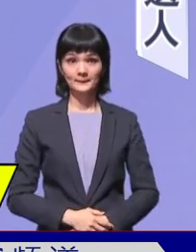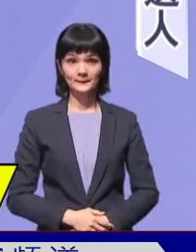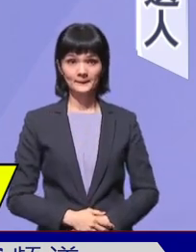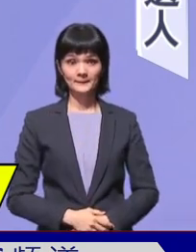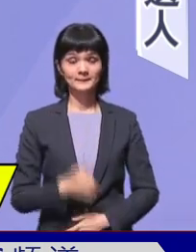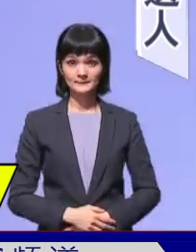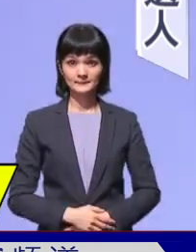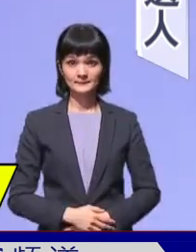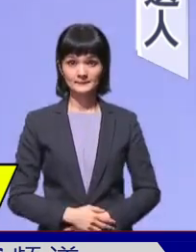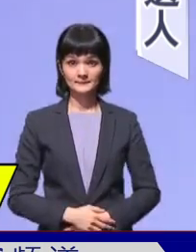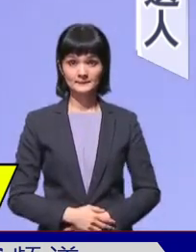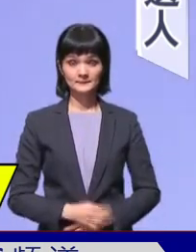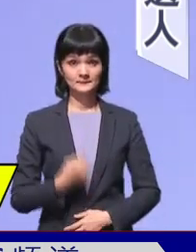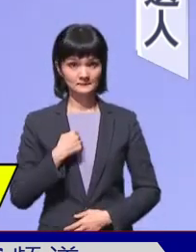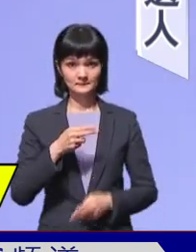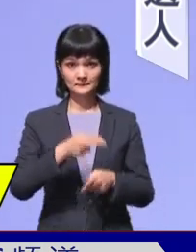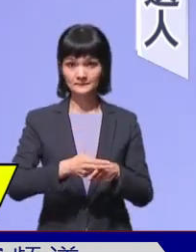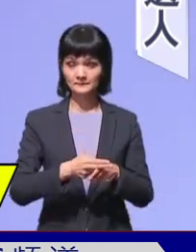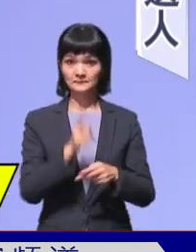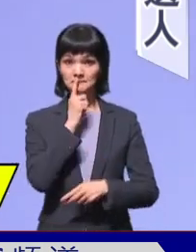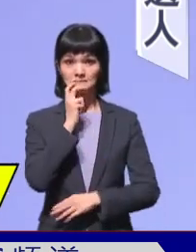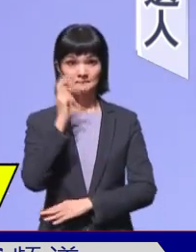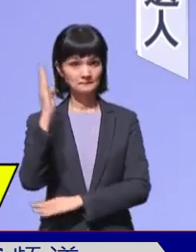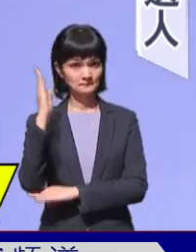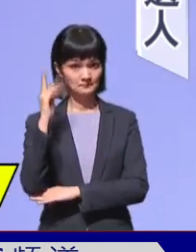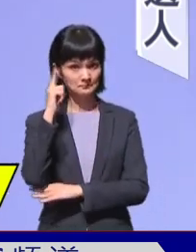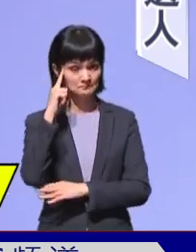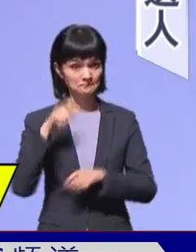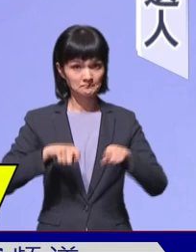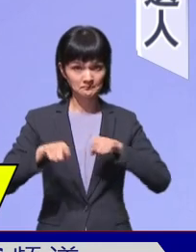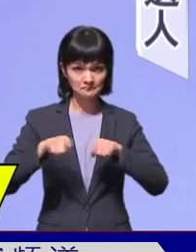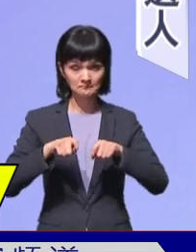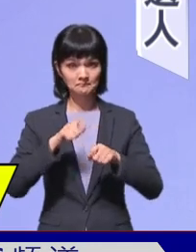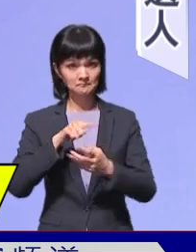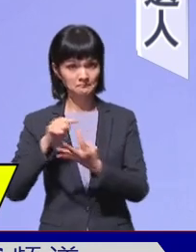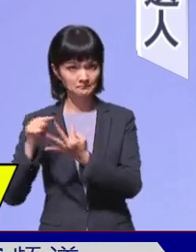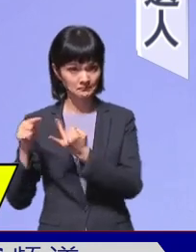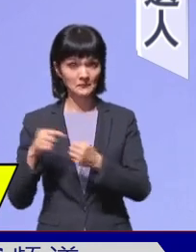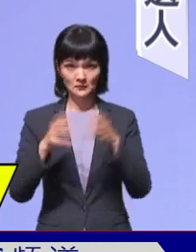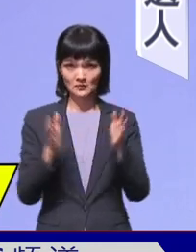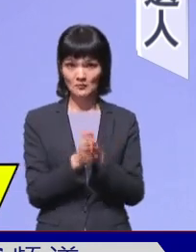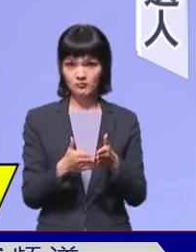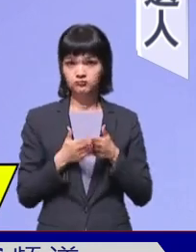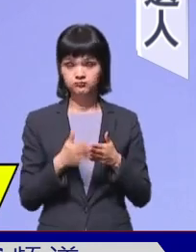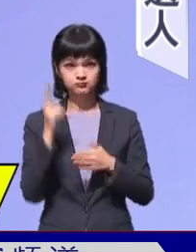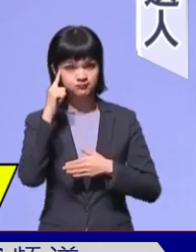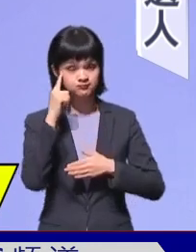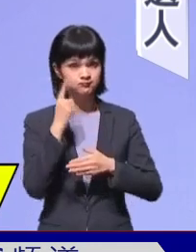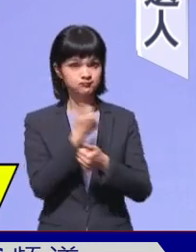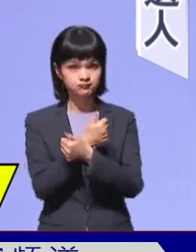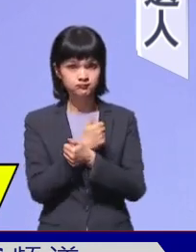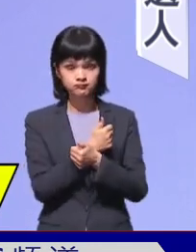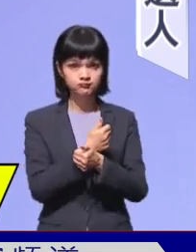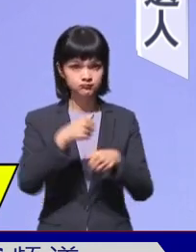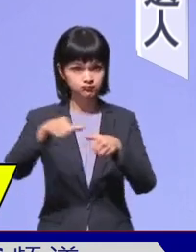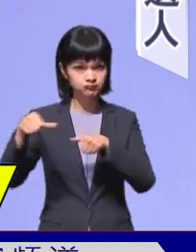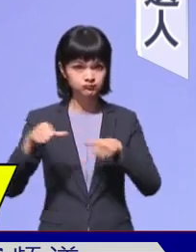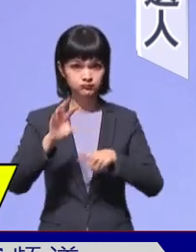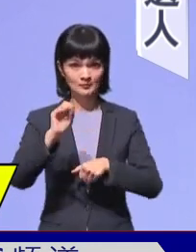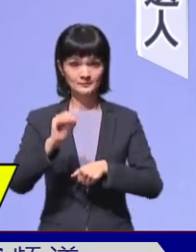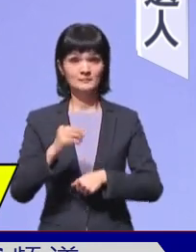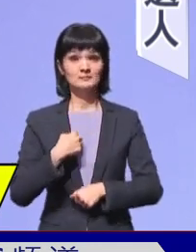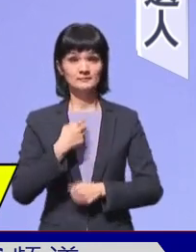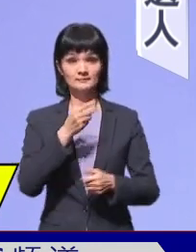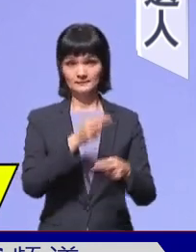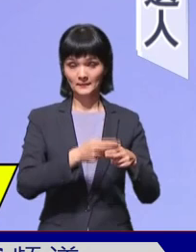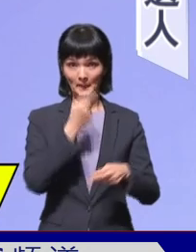应。谢谢。 我相信中央在做任何政策都要考虑它的衡平性。我相信蒋万安